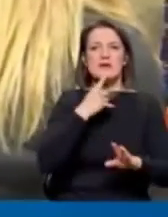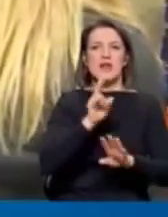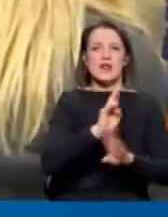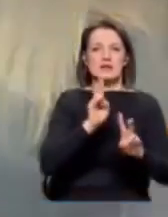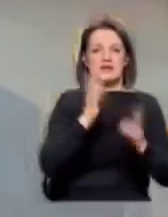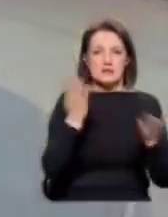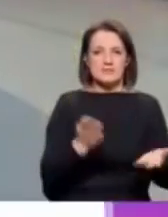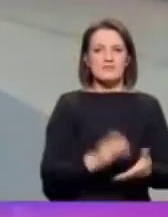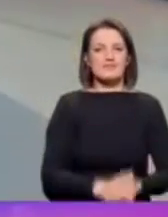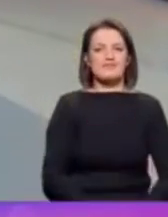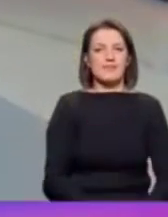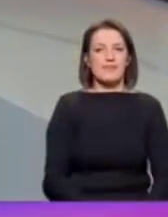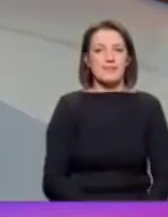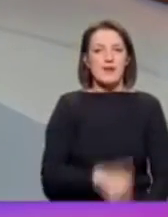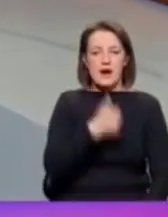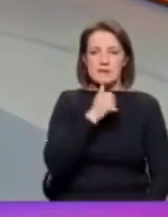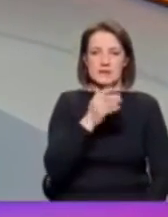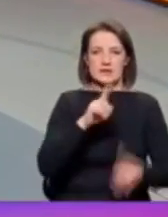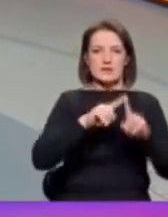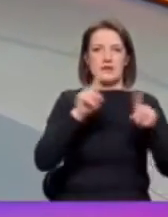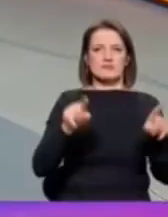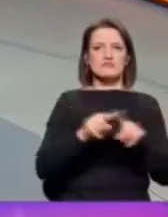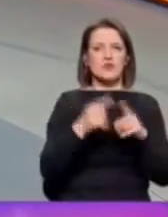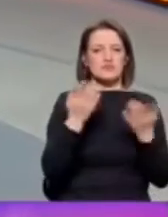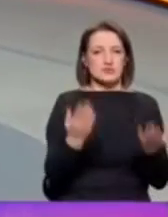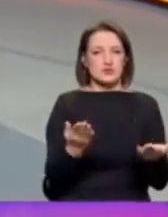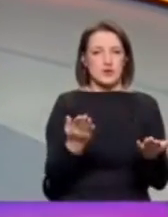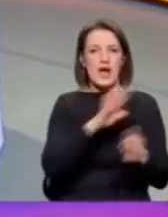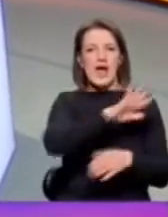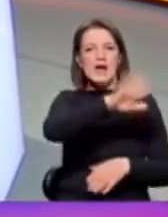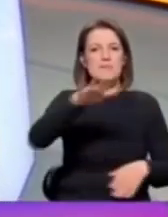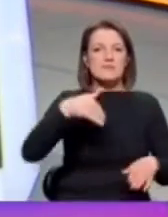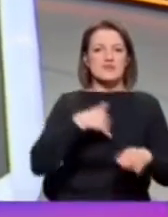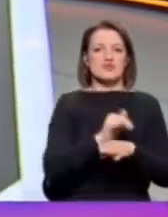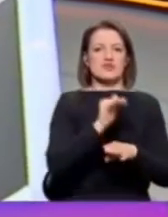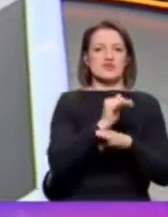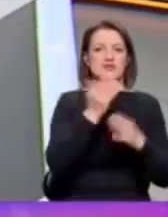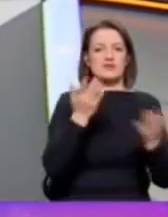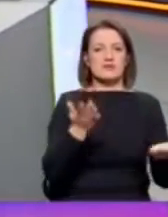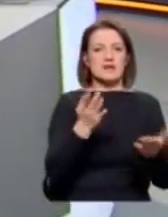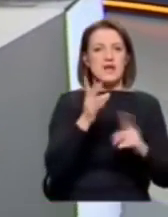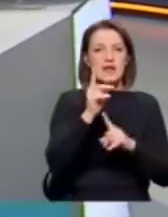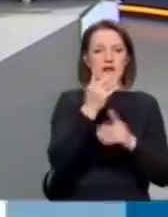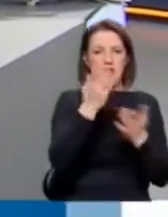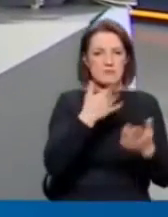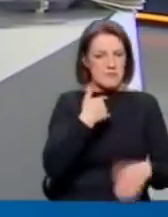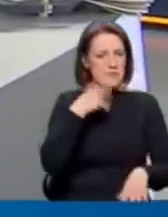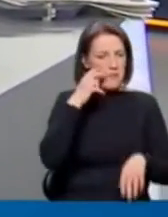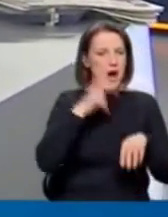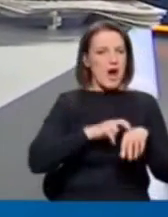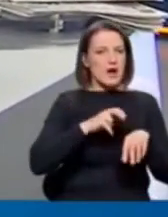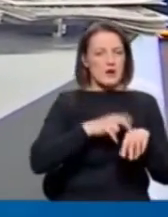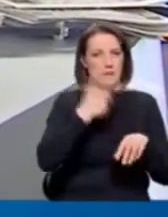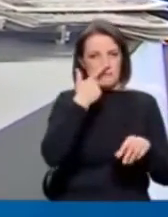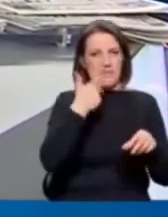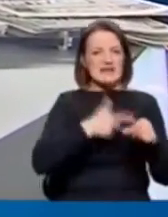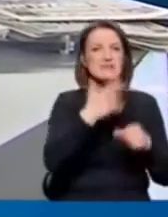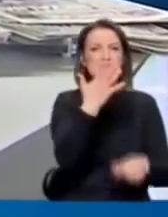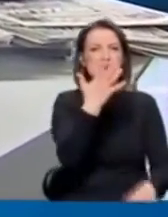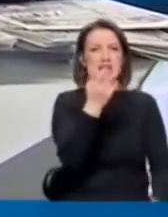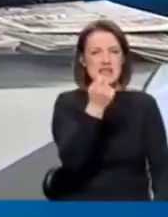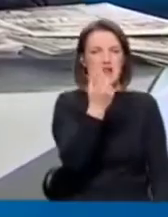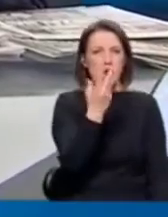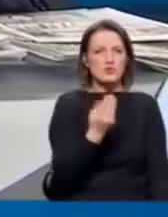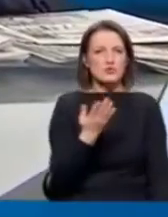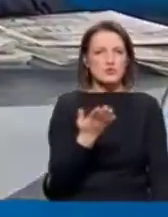çarpıyor Bu tablo bu İlker Ben hatırlıyorum benzin 5